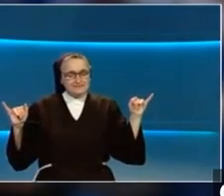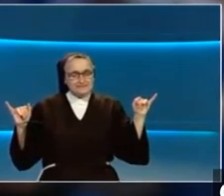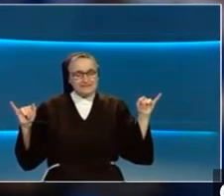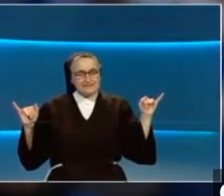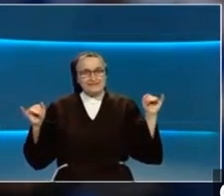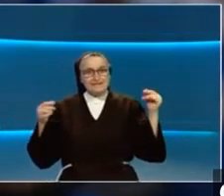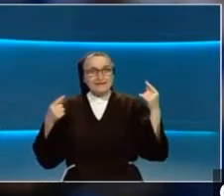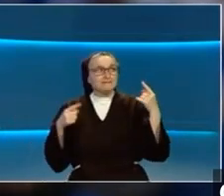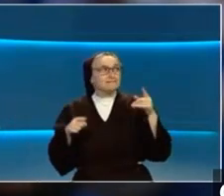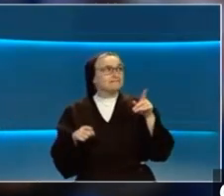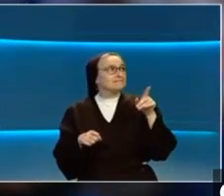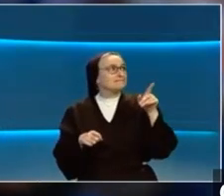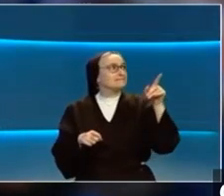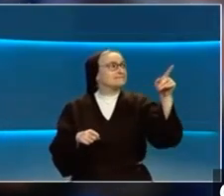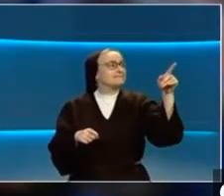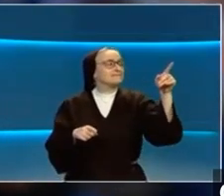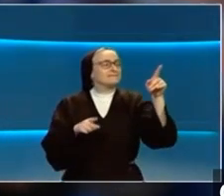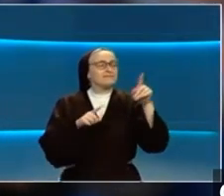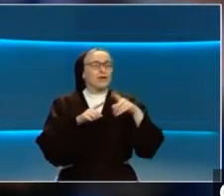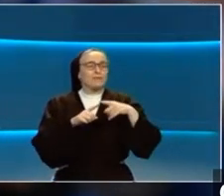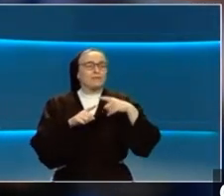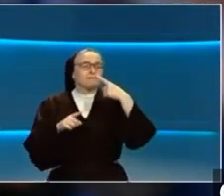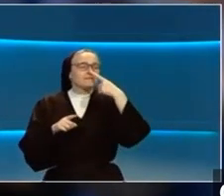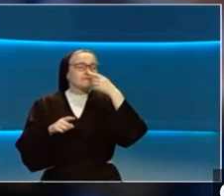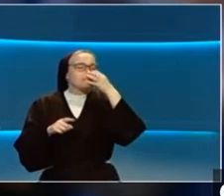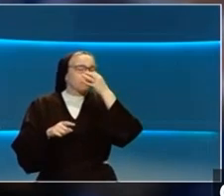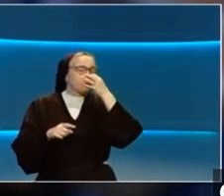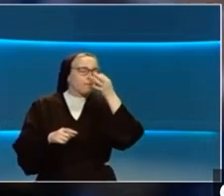in odorem suavitatis